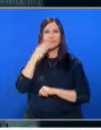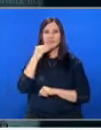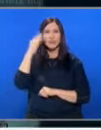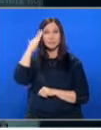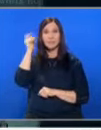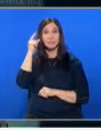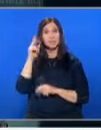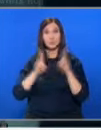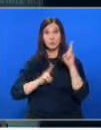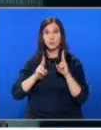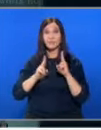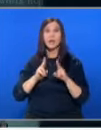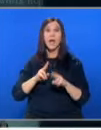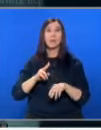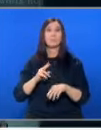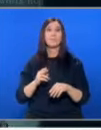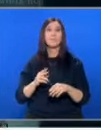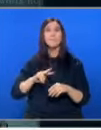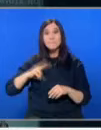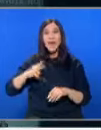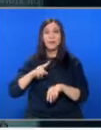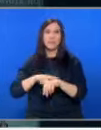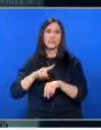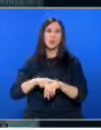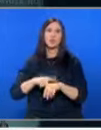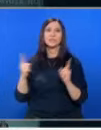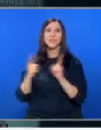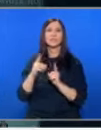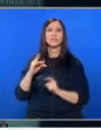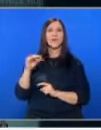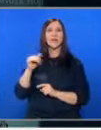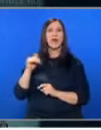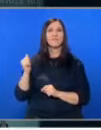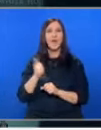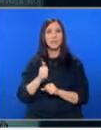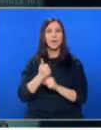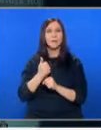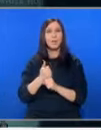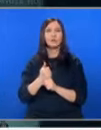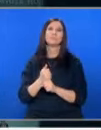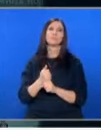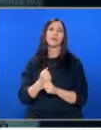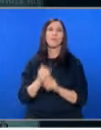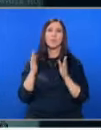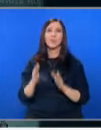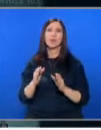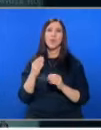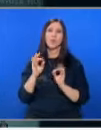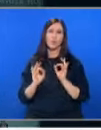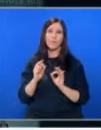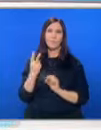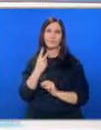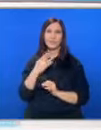министър-председател се съгласи да пренасрочи срещата за Рафа. Работим за определянето на удобна и за двете страни дата.